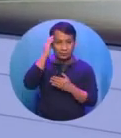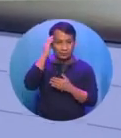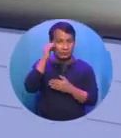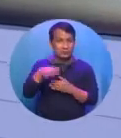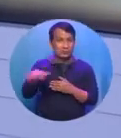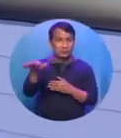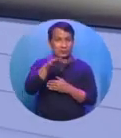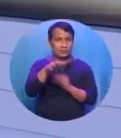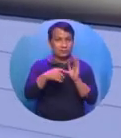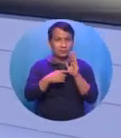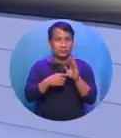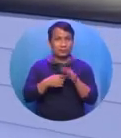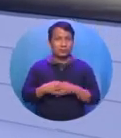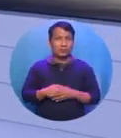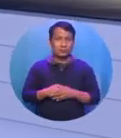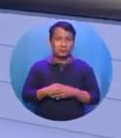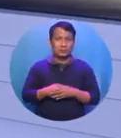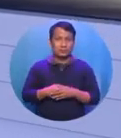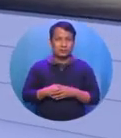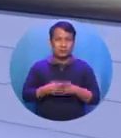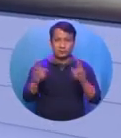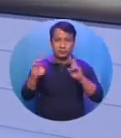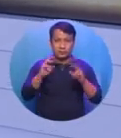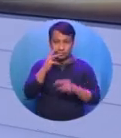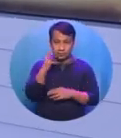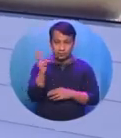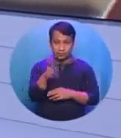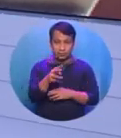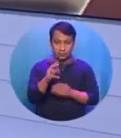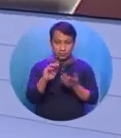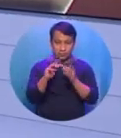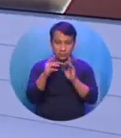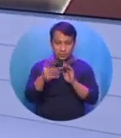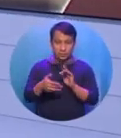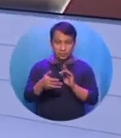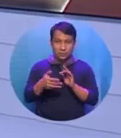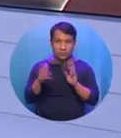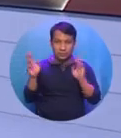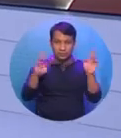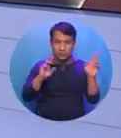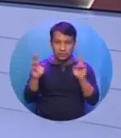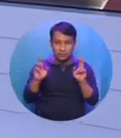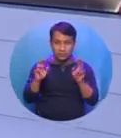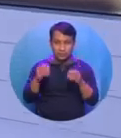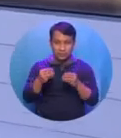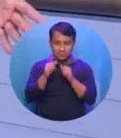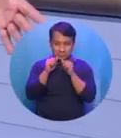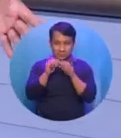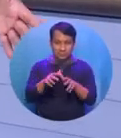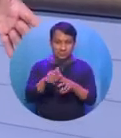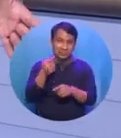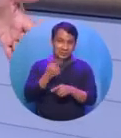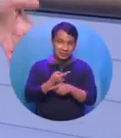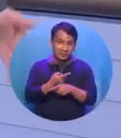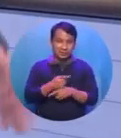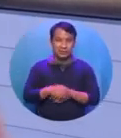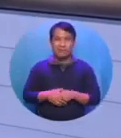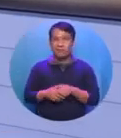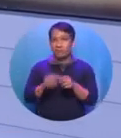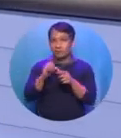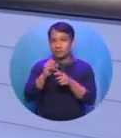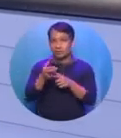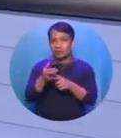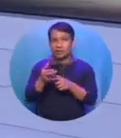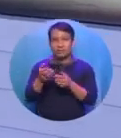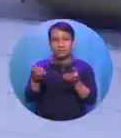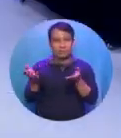isip nyo. Kayo po, mga nanonood ngayon, mga netizen, nag-aantay na ng biyaya. E syempre, kung biyaya,